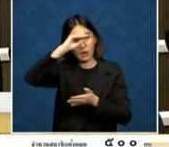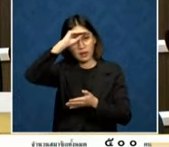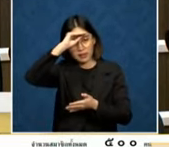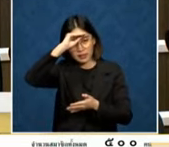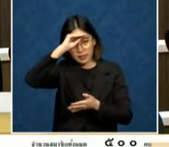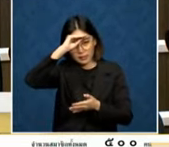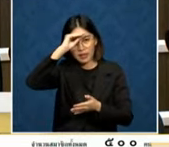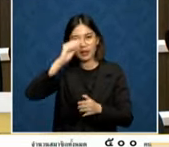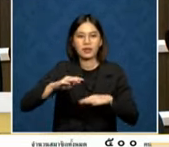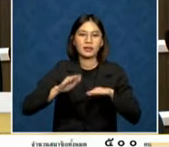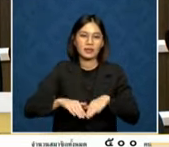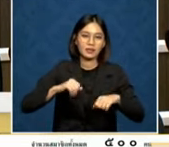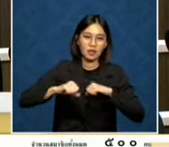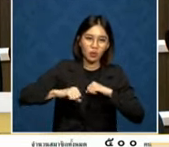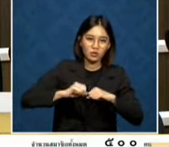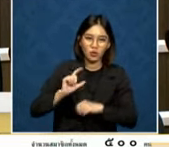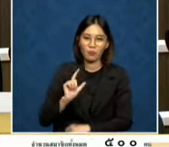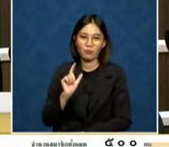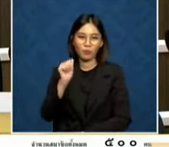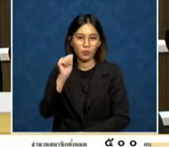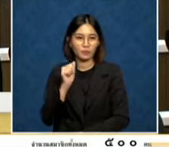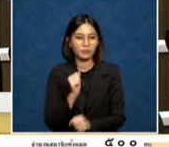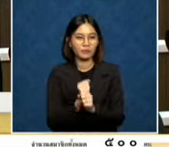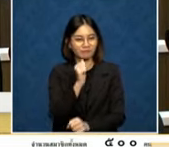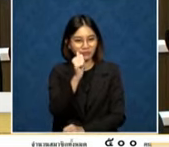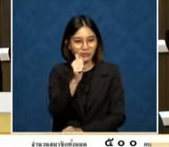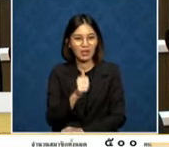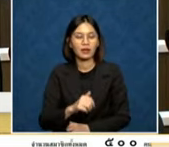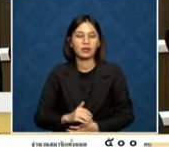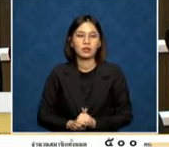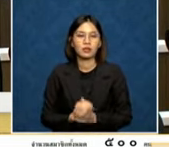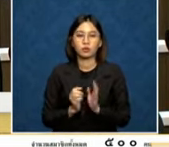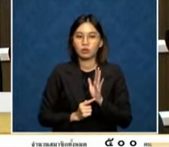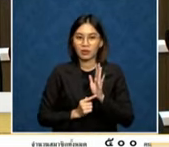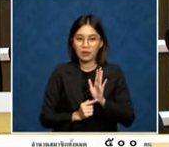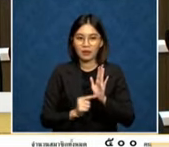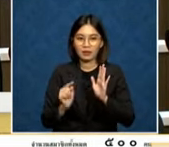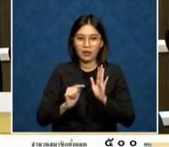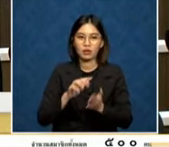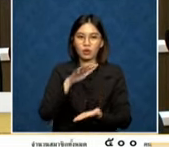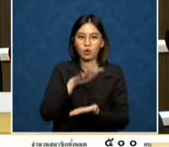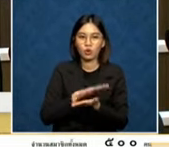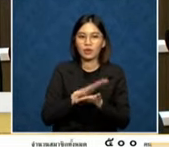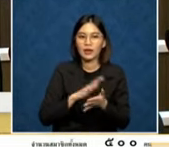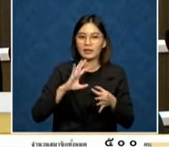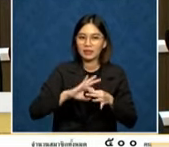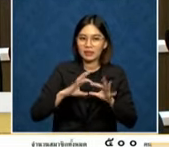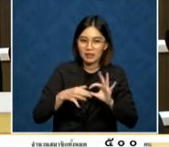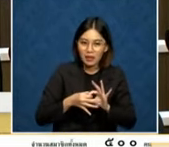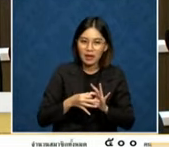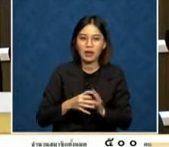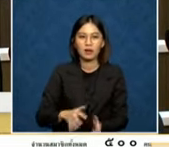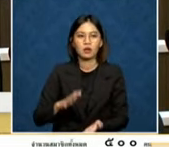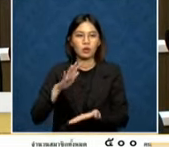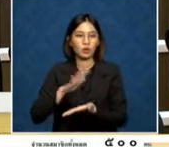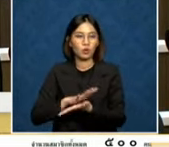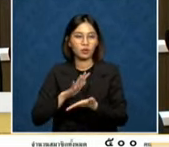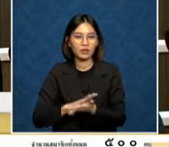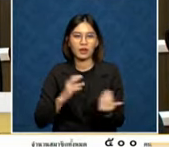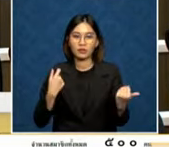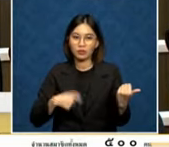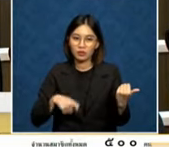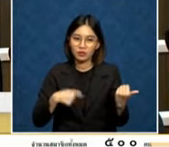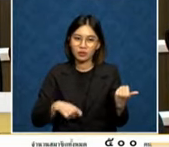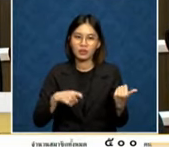เยาวชนให้มีความโดดเด่นเฉพาะทางหลายๆด้านเช่นโรงเรียนกีฬาและโรงเรียนดนตรีขณะที่